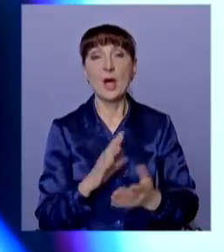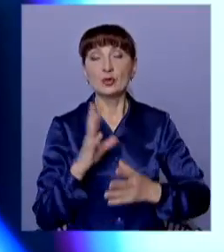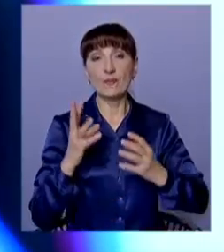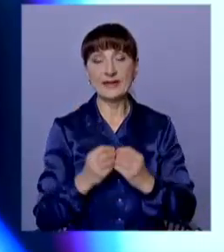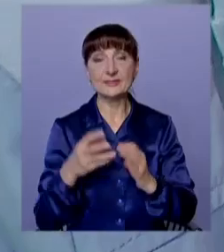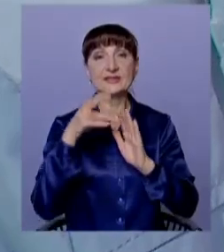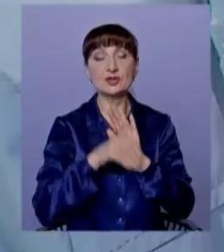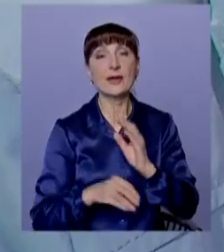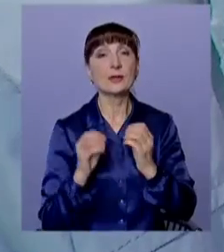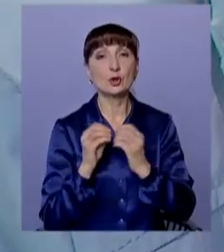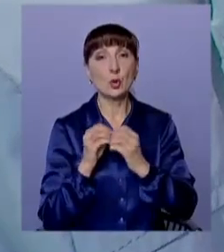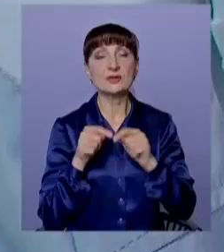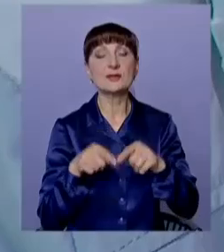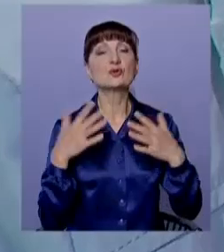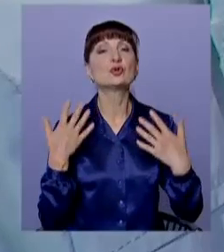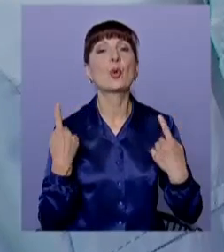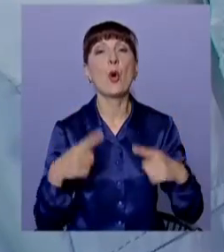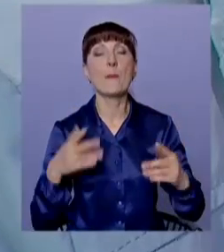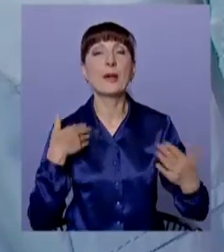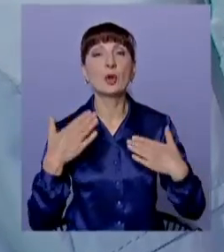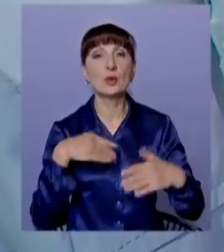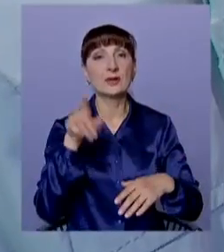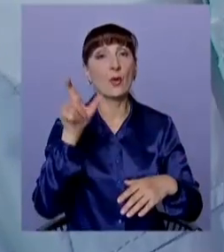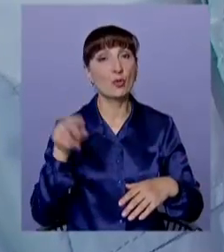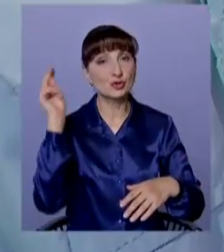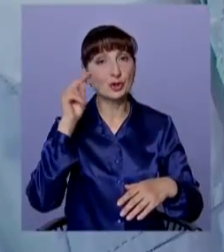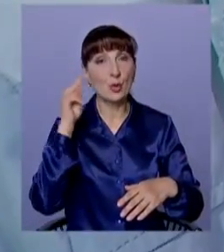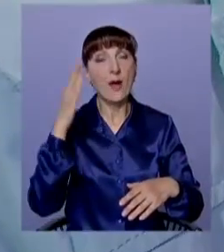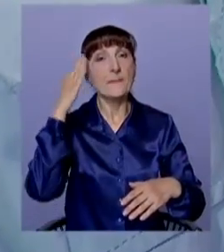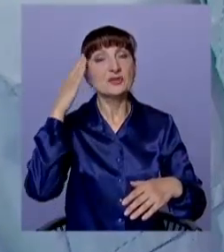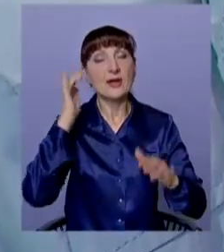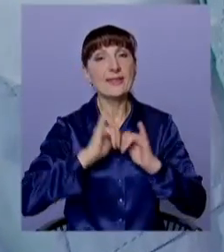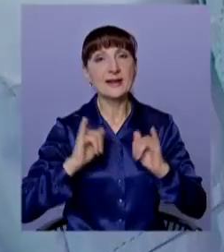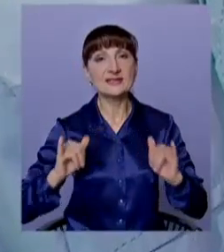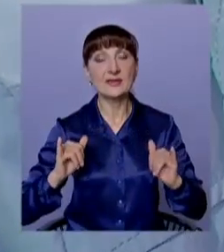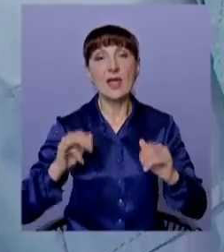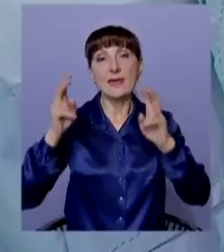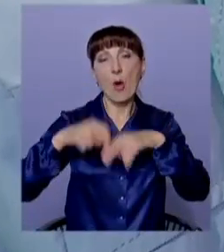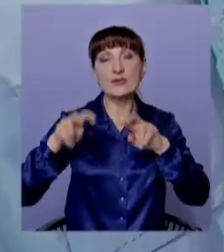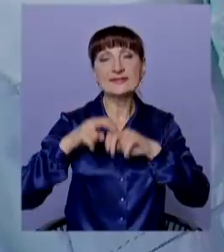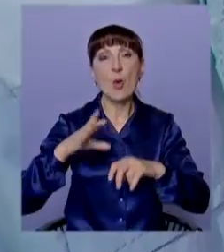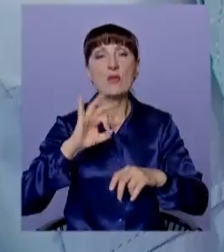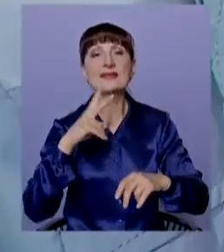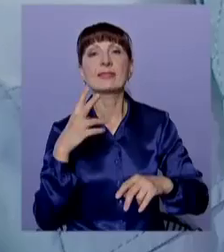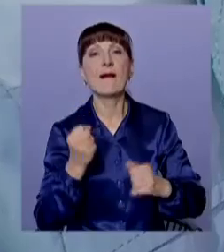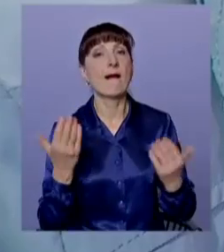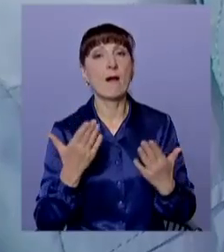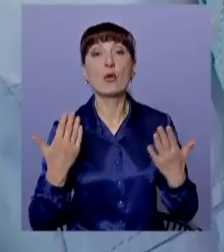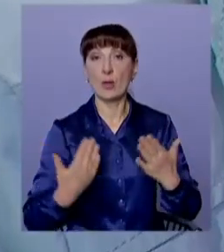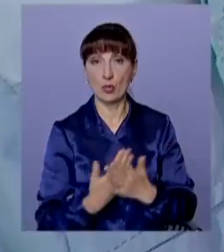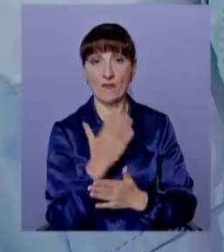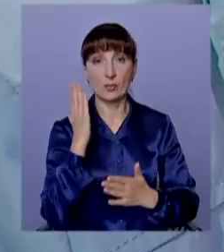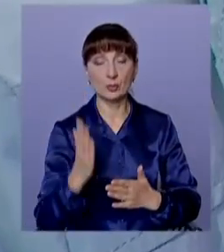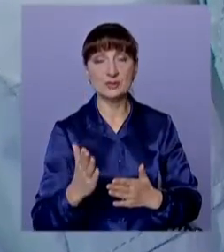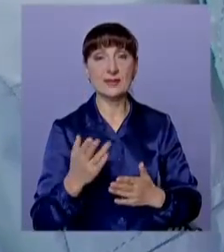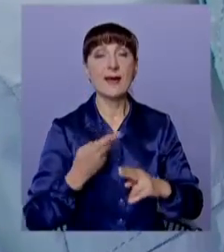содержание тот же. Здесь уже другой подход к ученику, критическое мышление и оценивание, суммативное оценивание будет у учащихся.